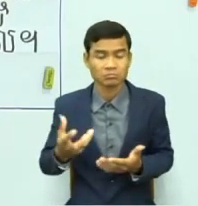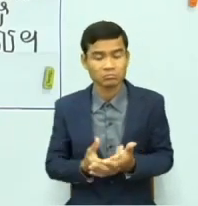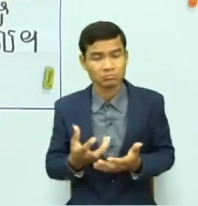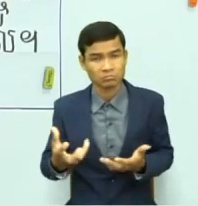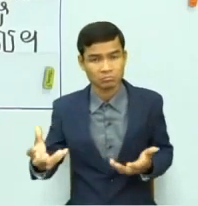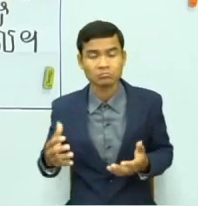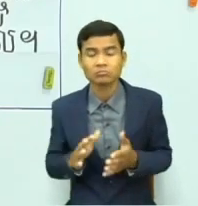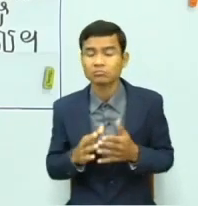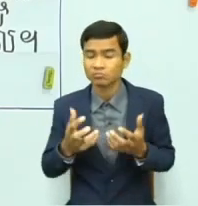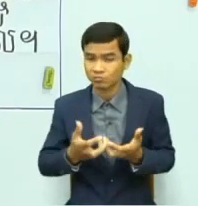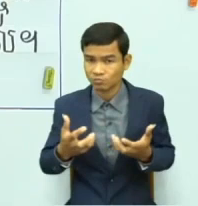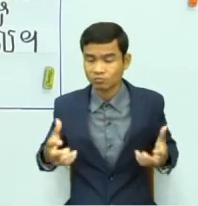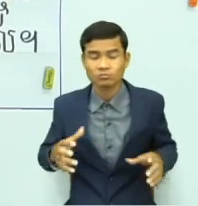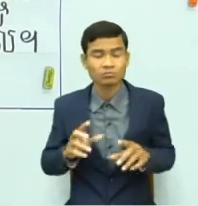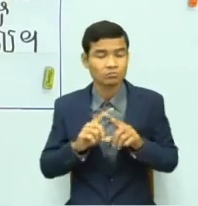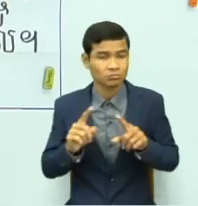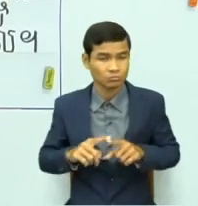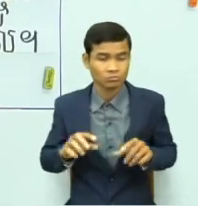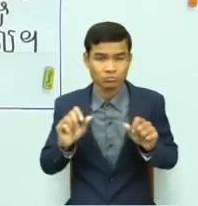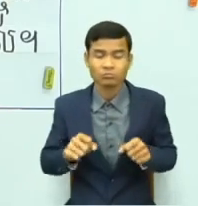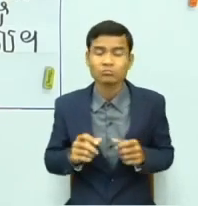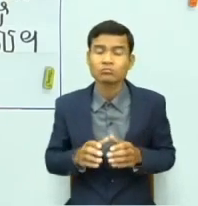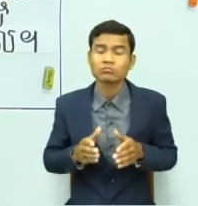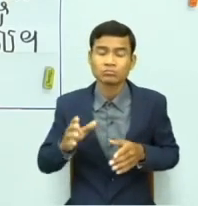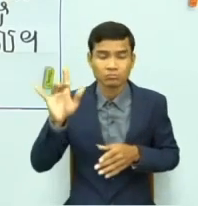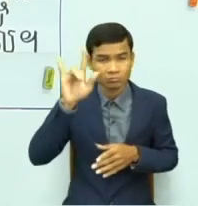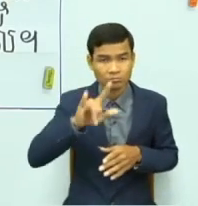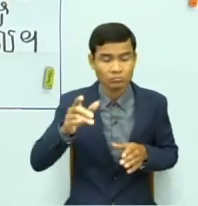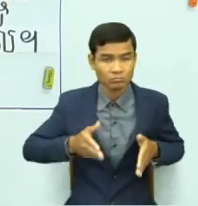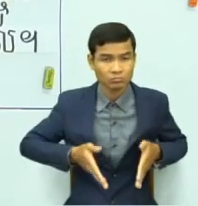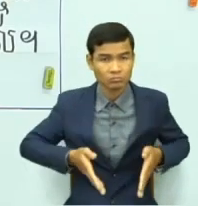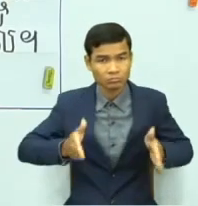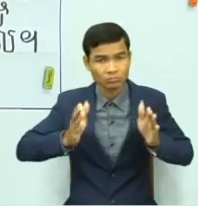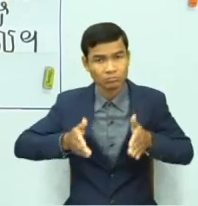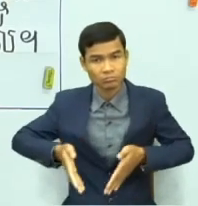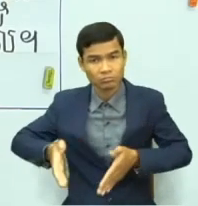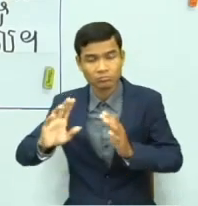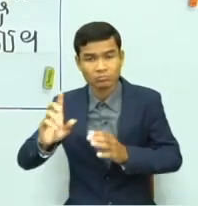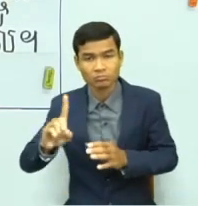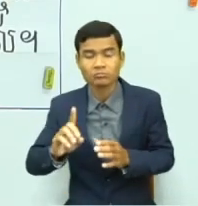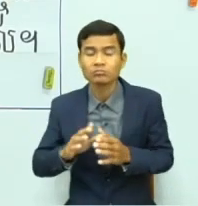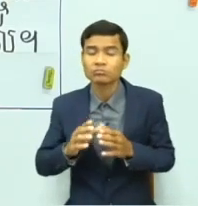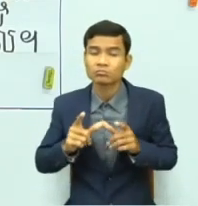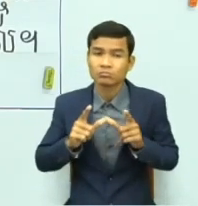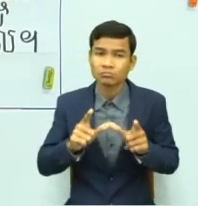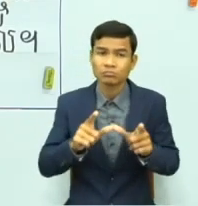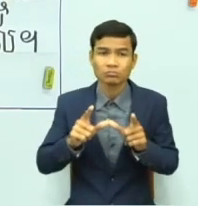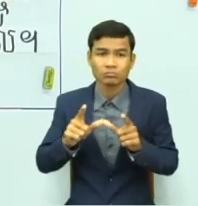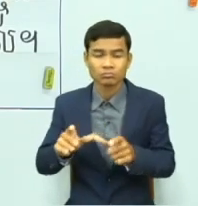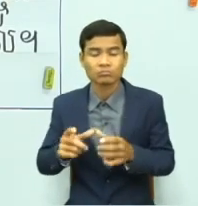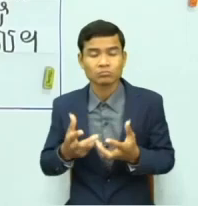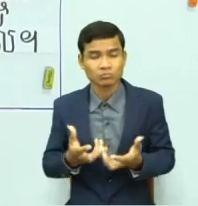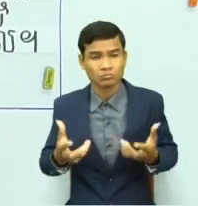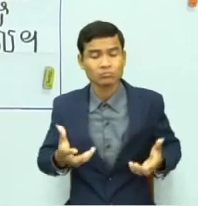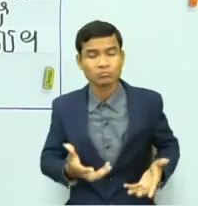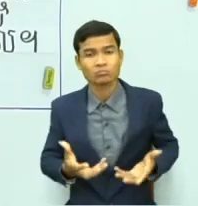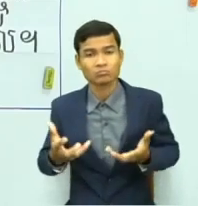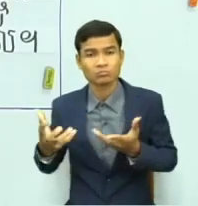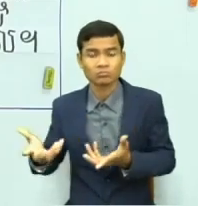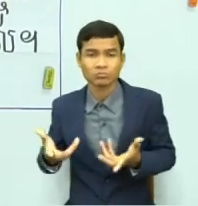kế. Cha ta kì pra plâu nát là ta con. Cha đầm bây thua đầm ná nâng cao đặc trình chún nạ